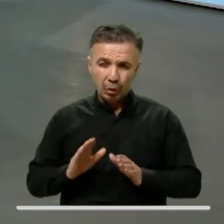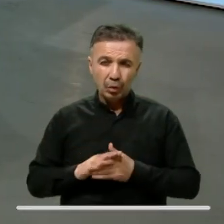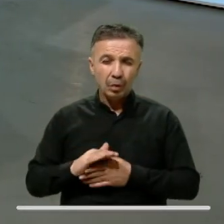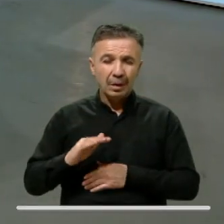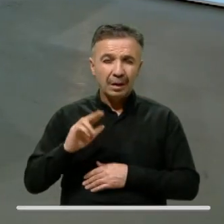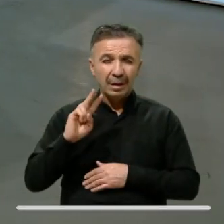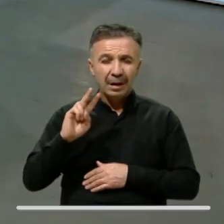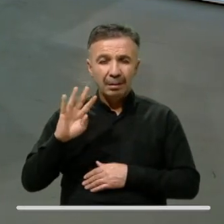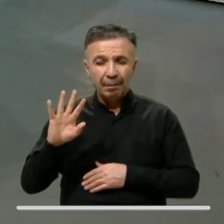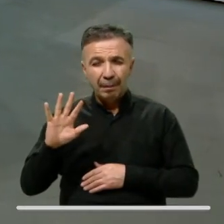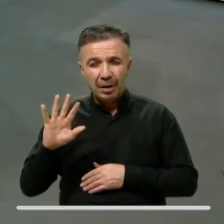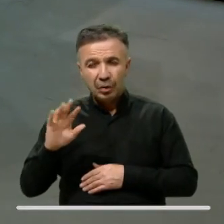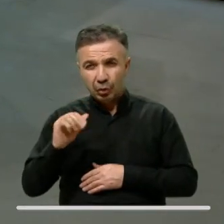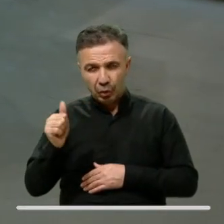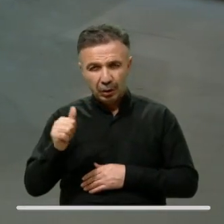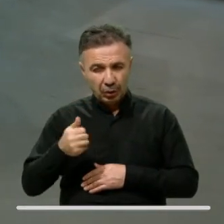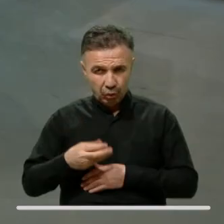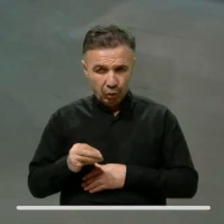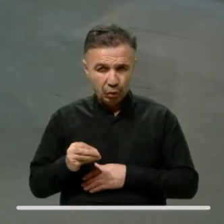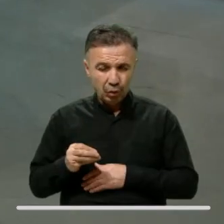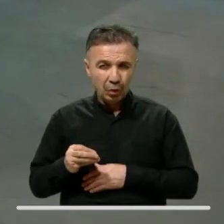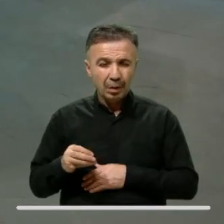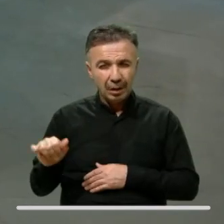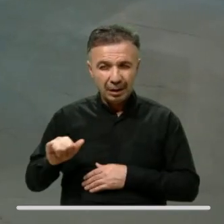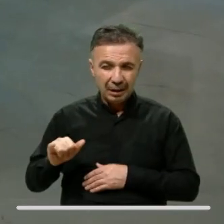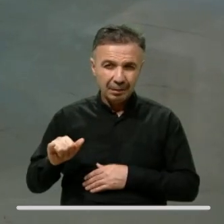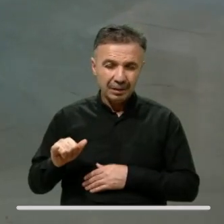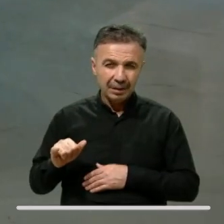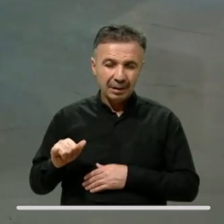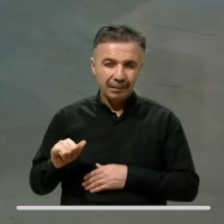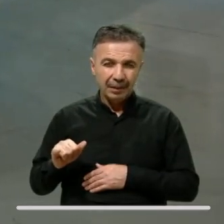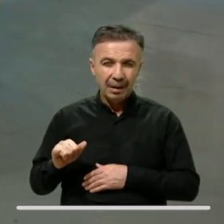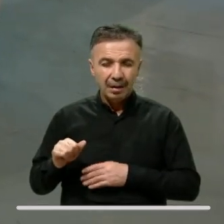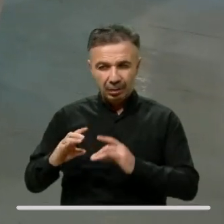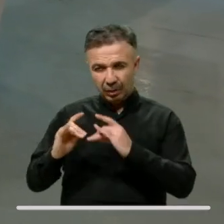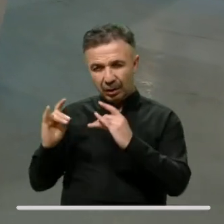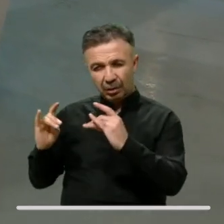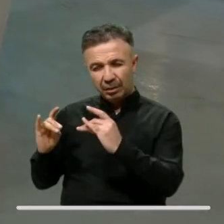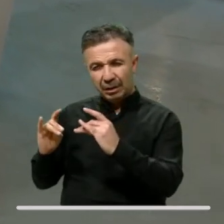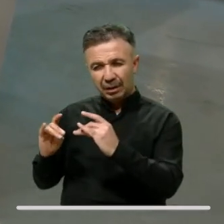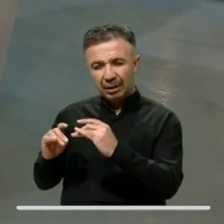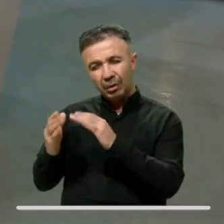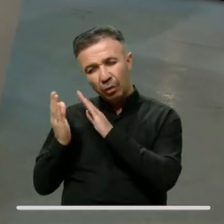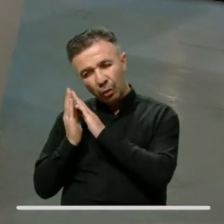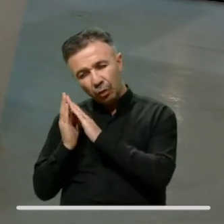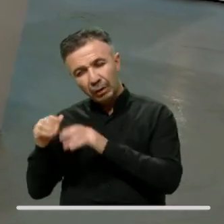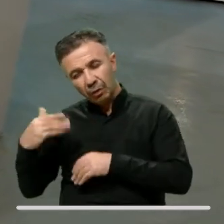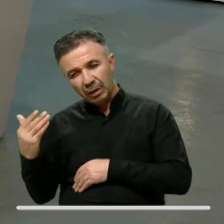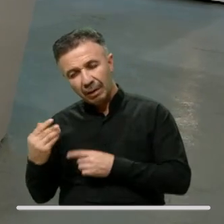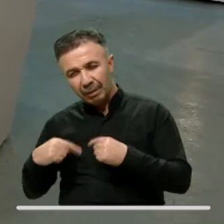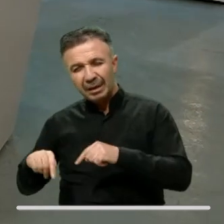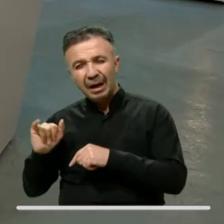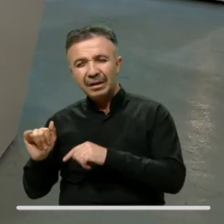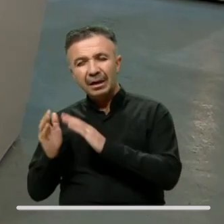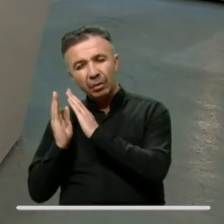20-25 günlük çocuğumuz yanımızda, karılarımızın yanında uyuduktan sonra biz de uyuduk.